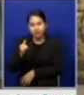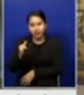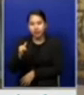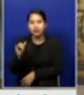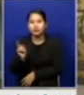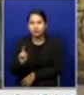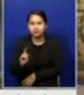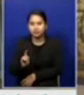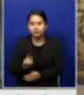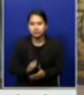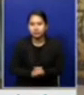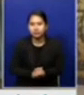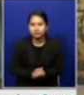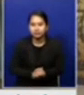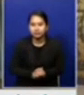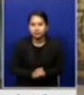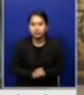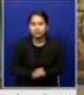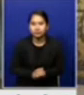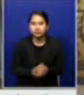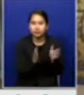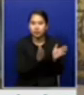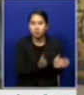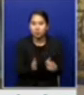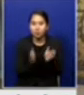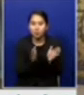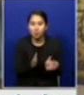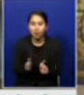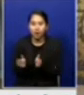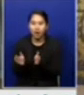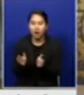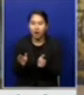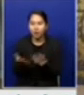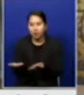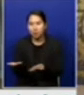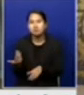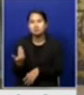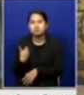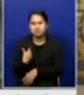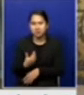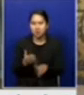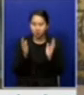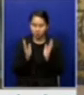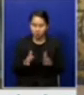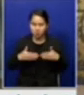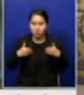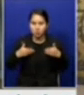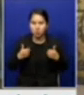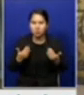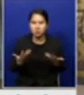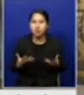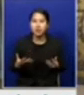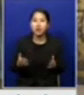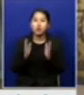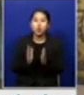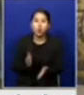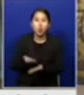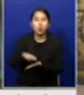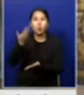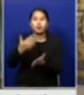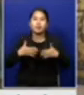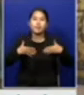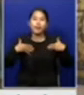ต่างๆที่มีคนมีความสุขแน่นอนครับเศรษฐีนั่งกินอยู่บนโต๊ะแต่ยาจกรอก